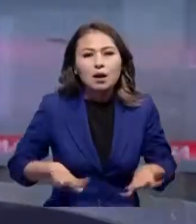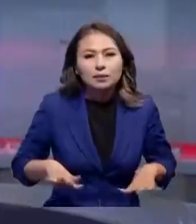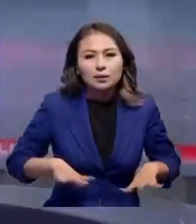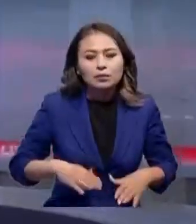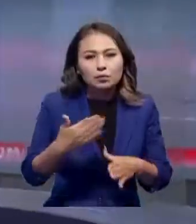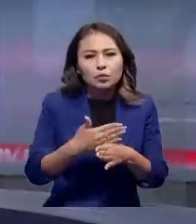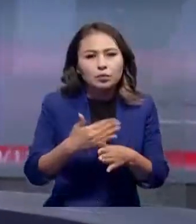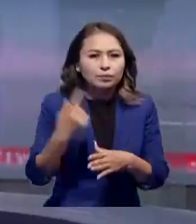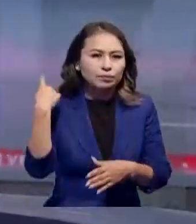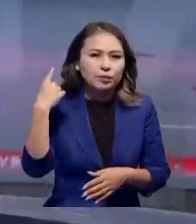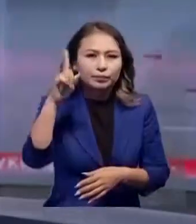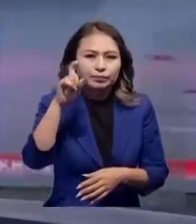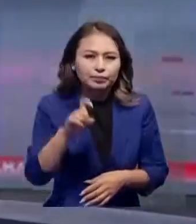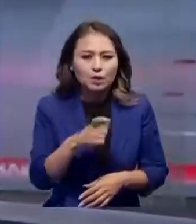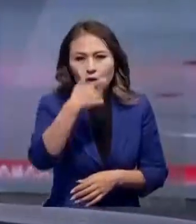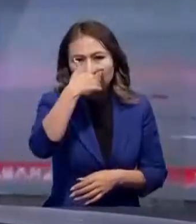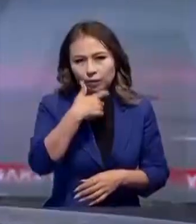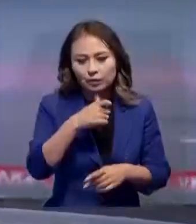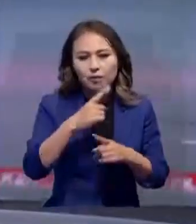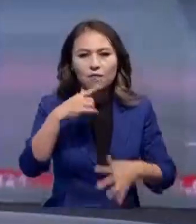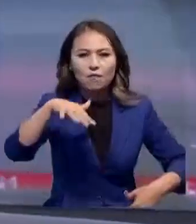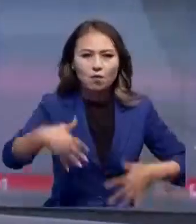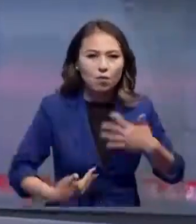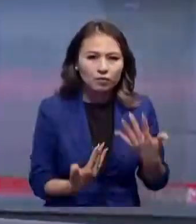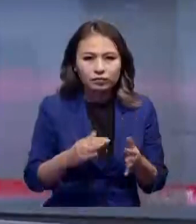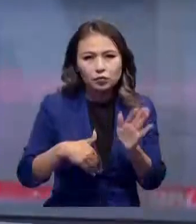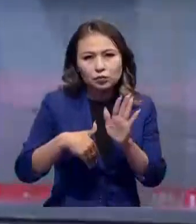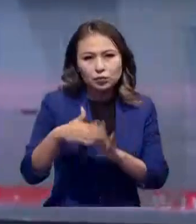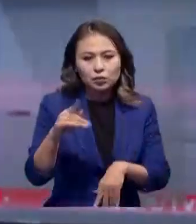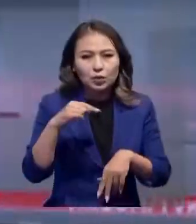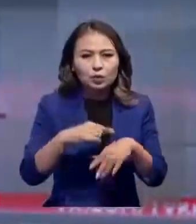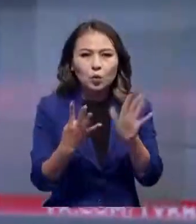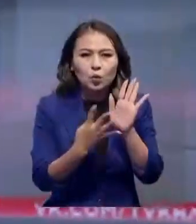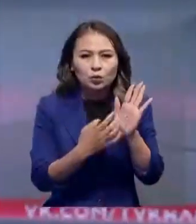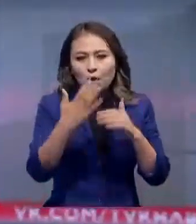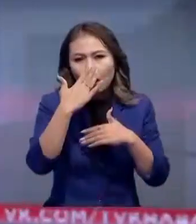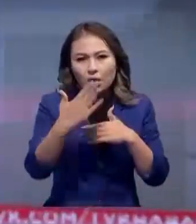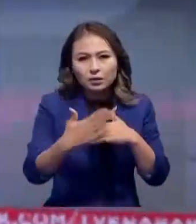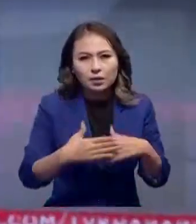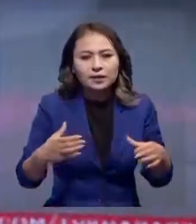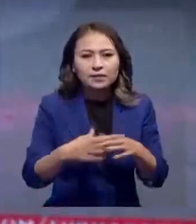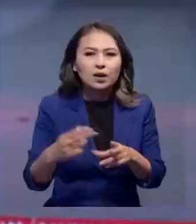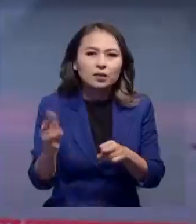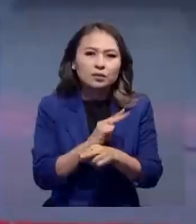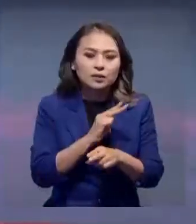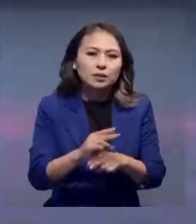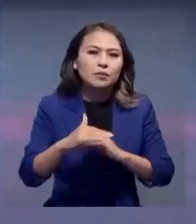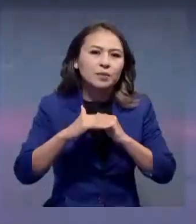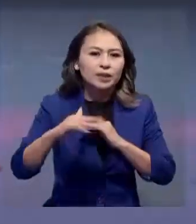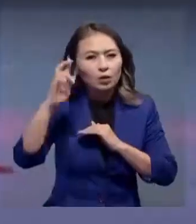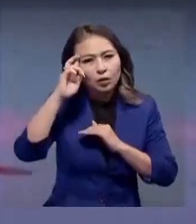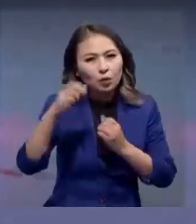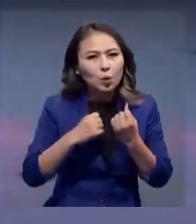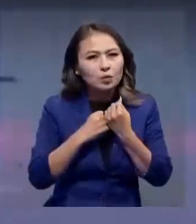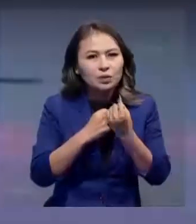мінген адамның омыртқа буындары түзеліп, қан айналымы қалыпқа түседі екен. Бірлестік 900-дей адамға емді қызмет көрсеткен. Енді